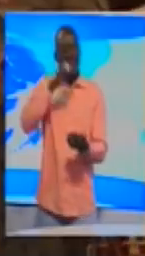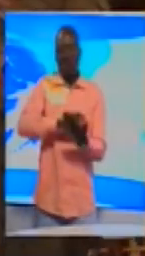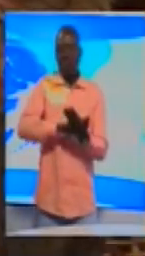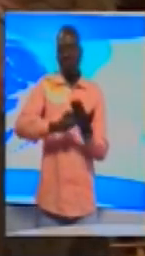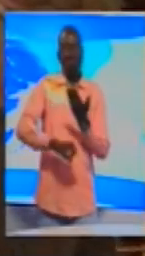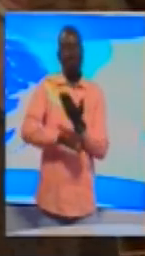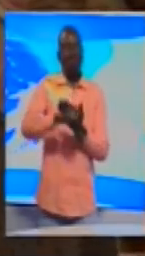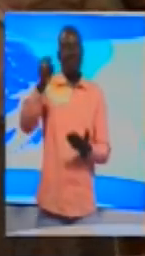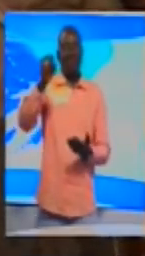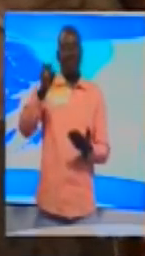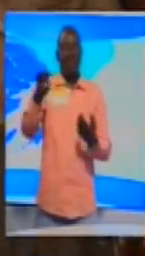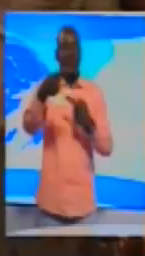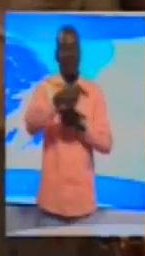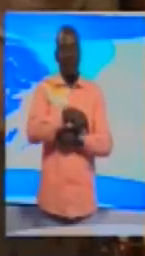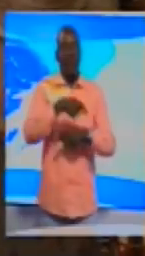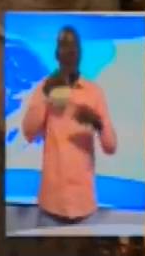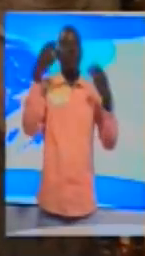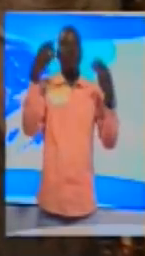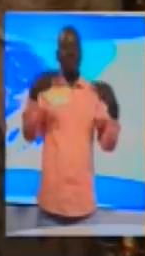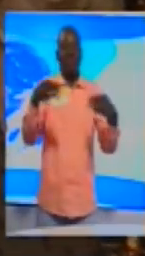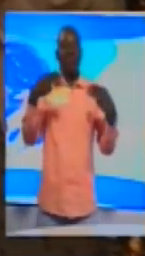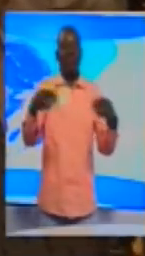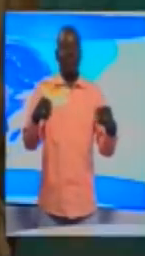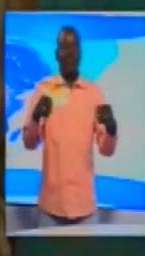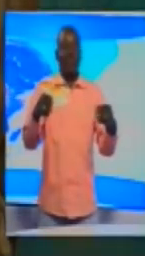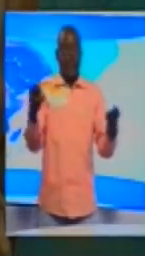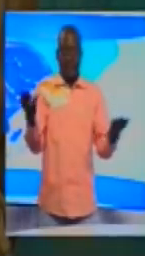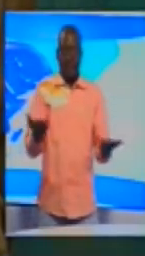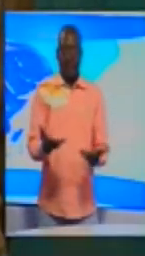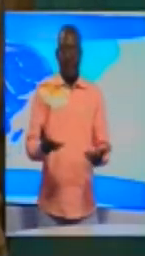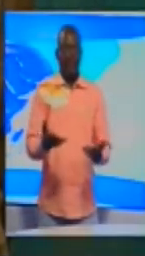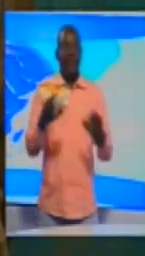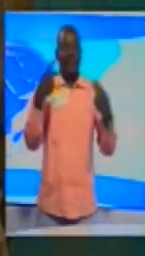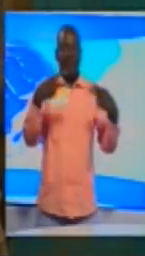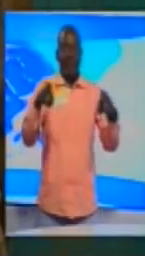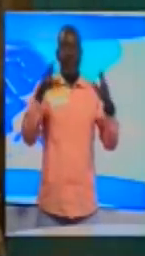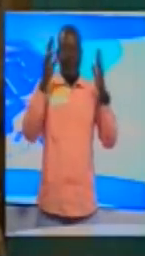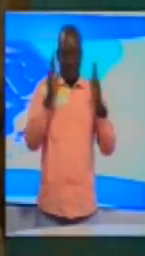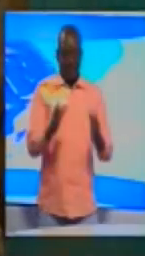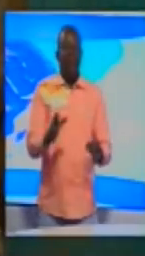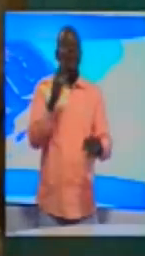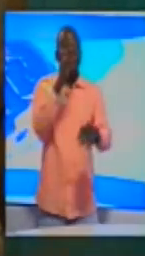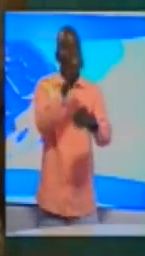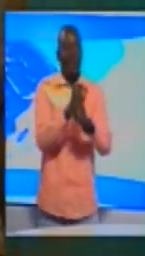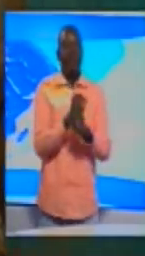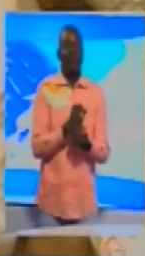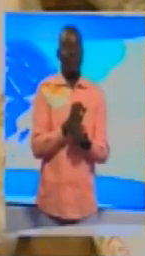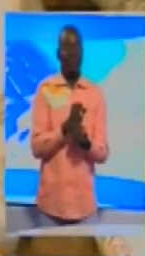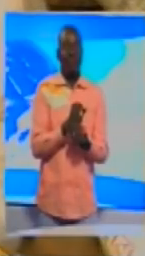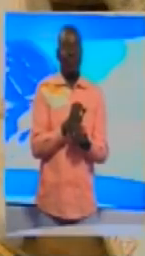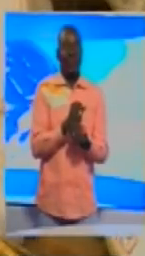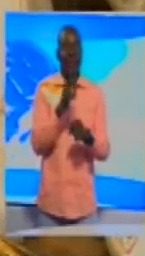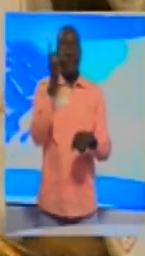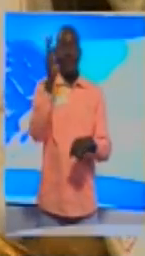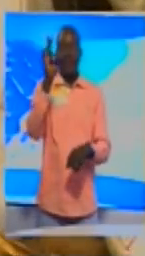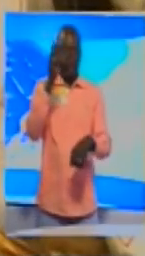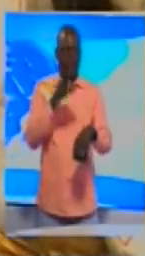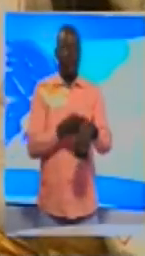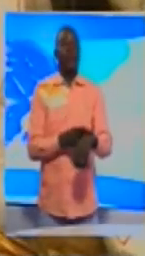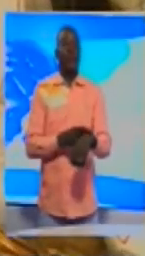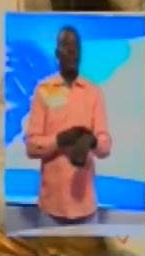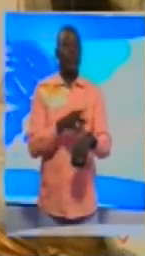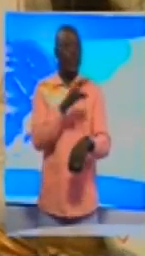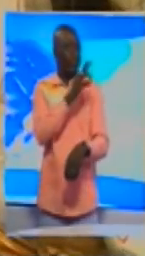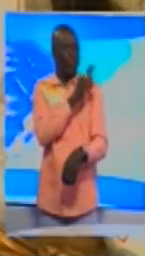simple. C'est jour de marché de Puitenga. C'est ici que les vendeuses se ravitaillent. 7h, Fawzia